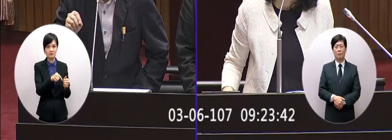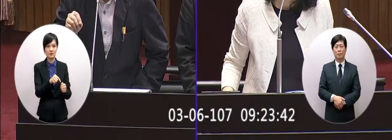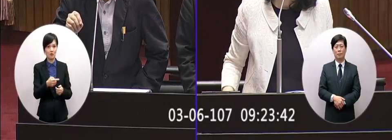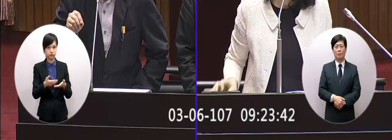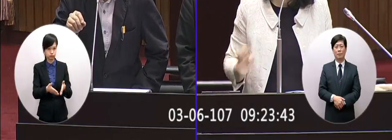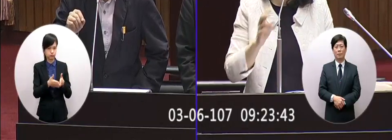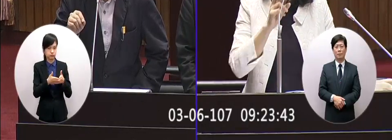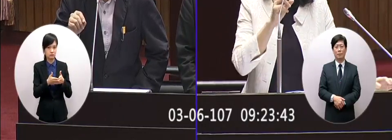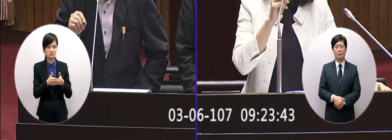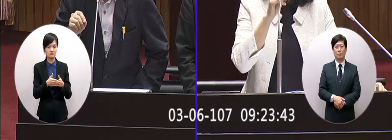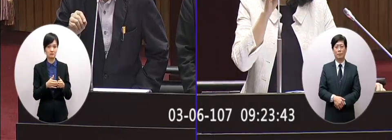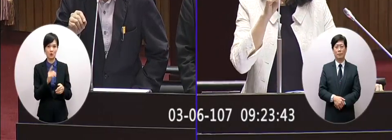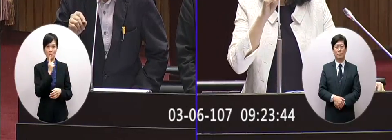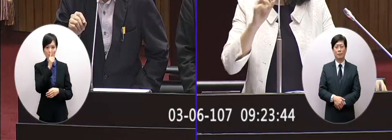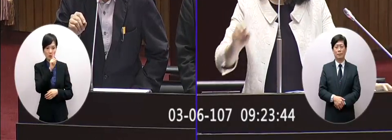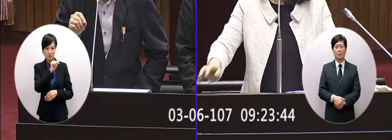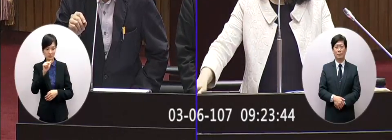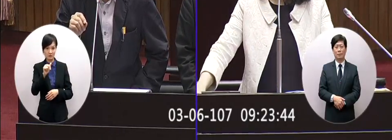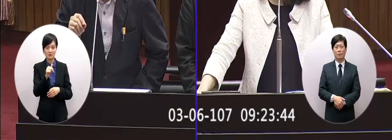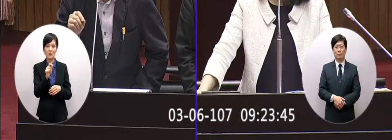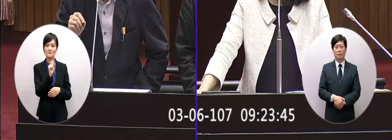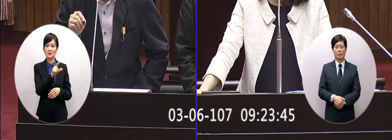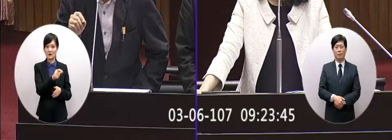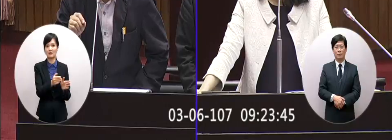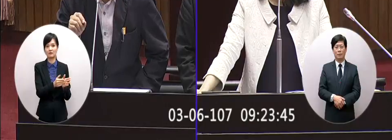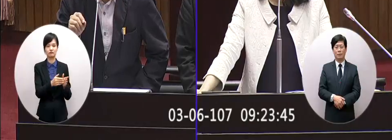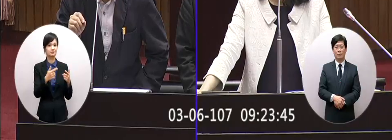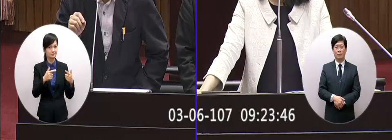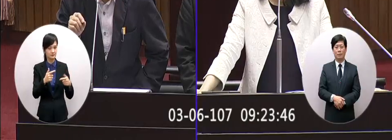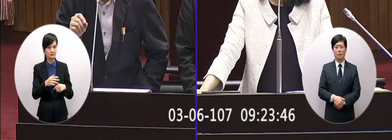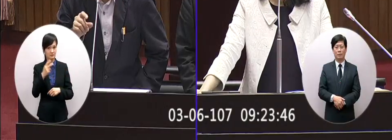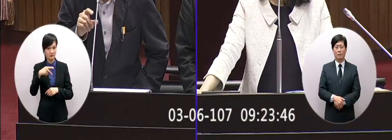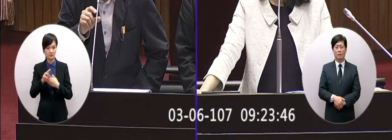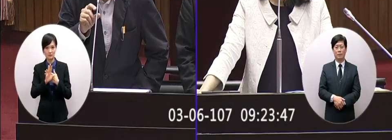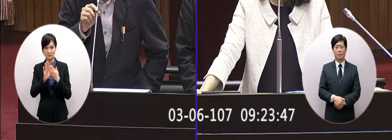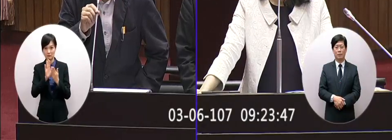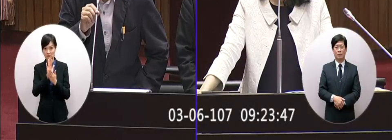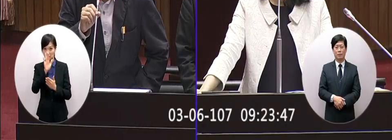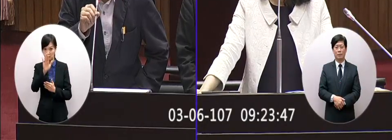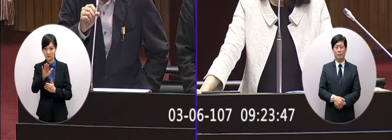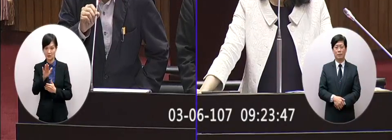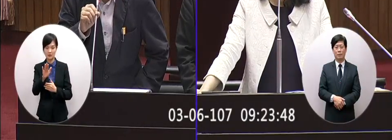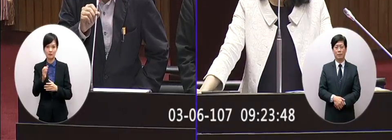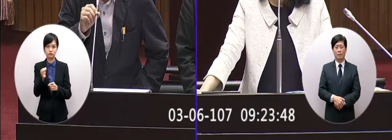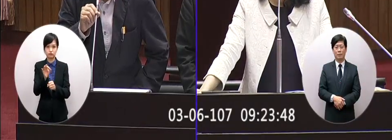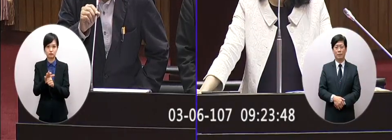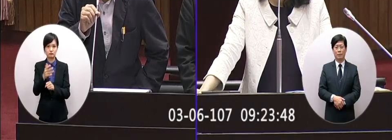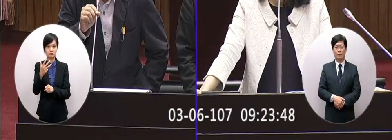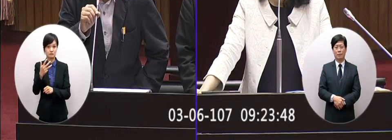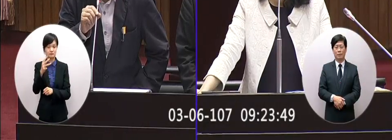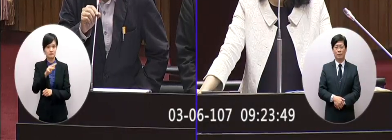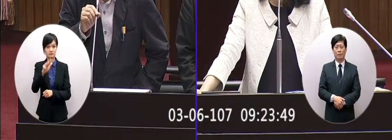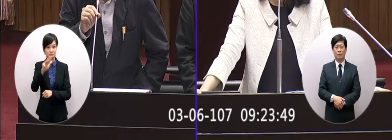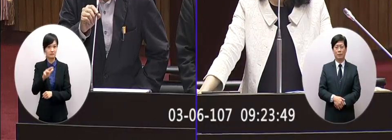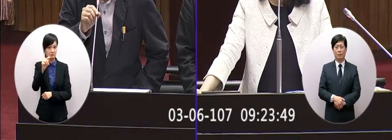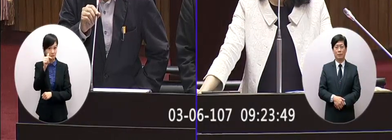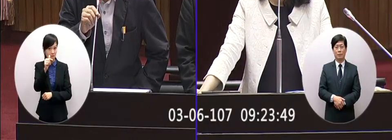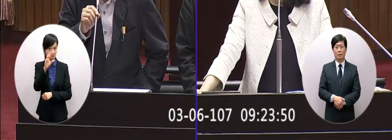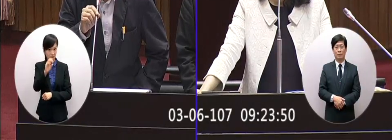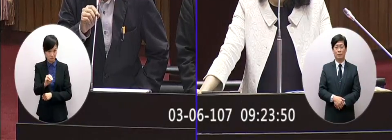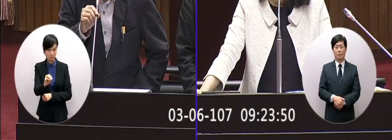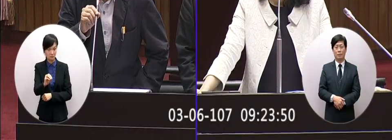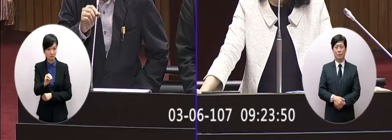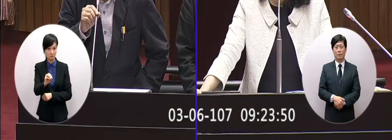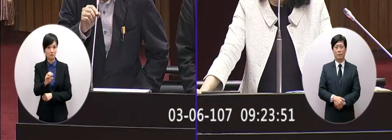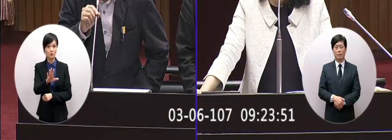备而已。那未来包括是消防分队的厅舍也已经补助了8000万了，那前瞻计划里面